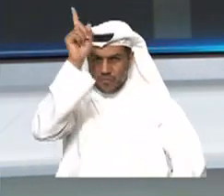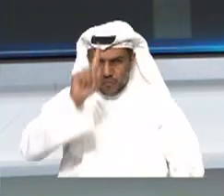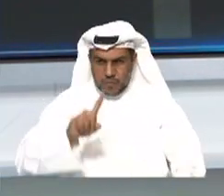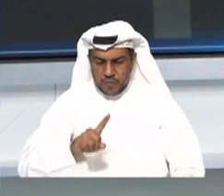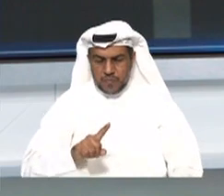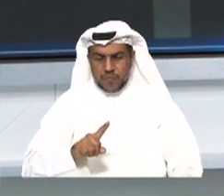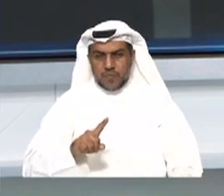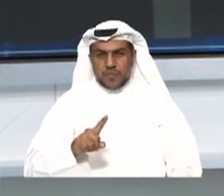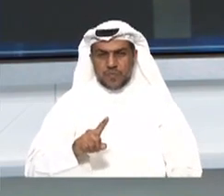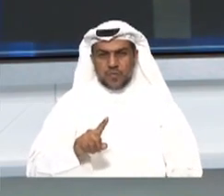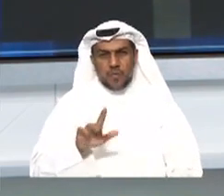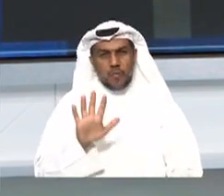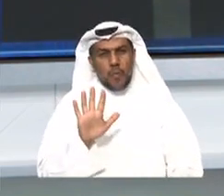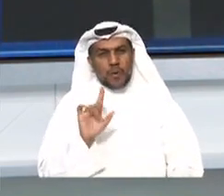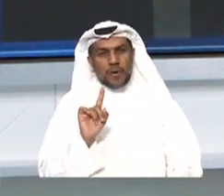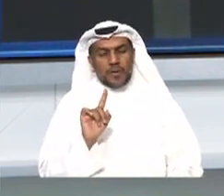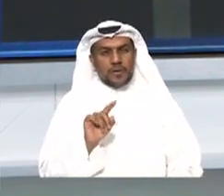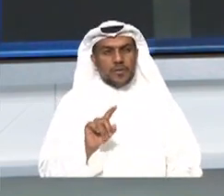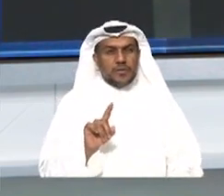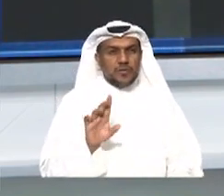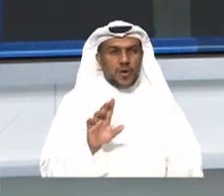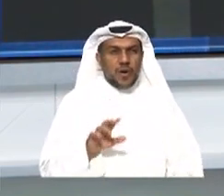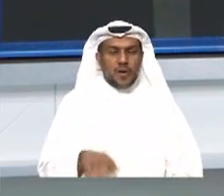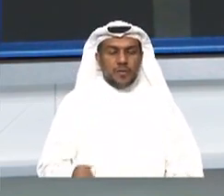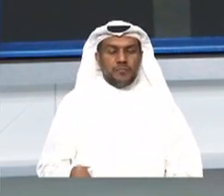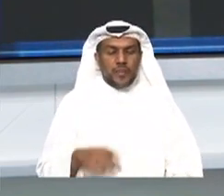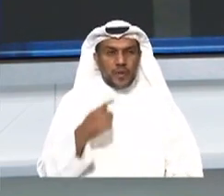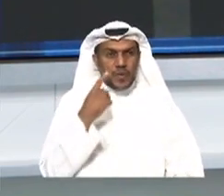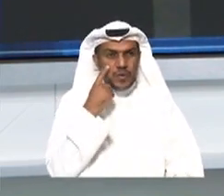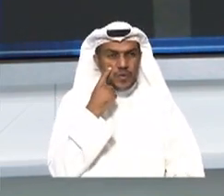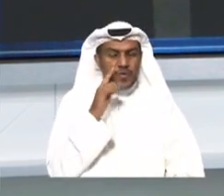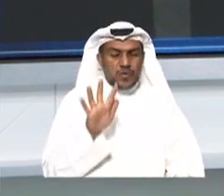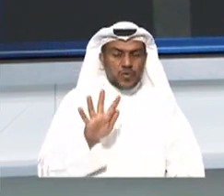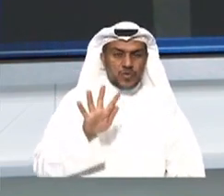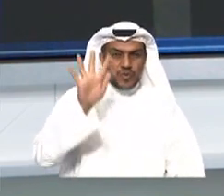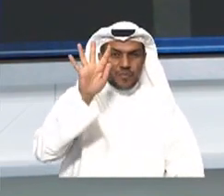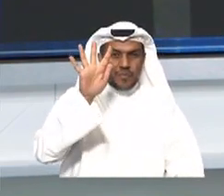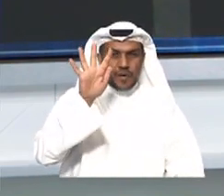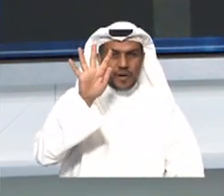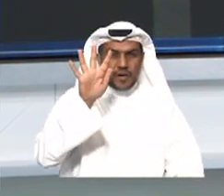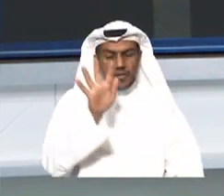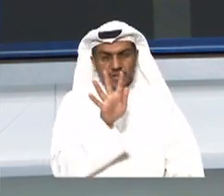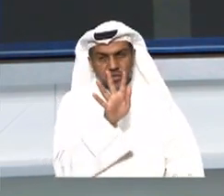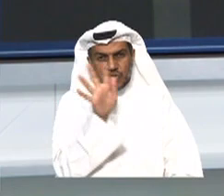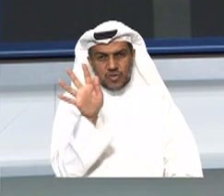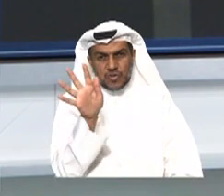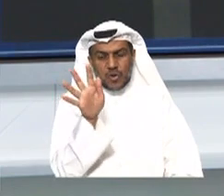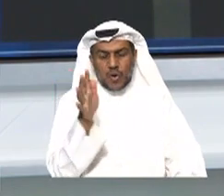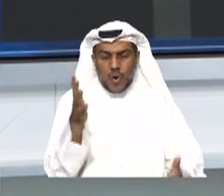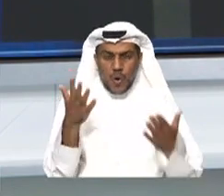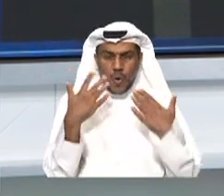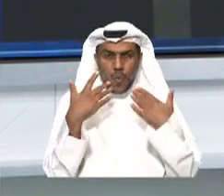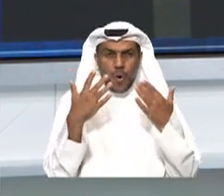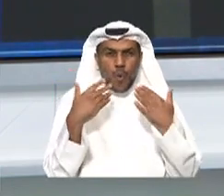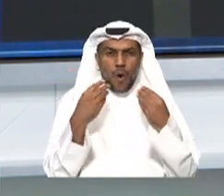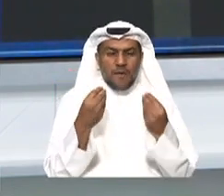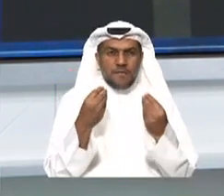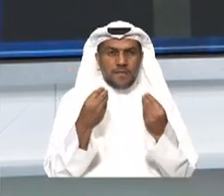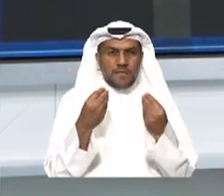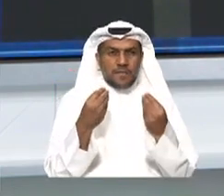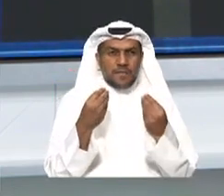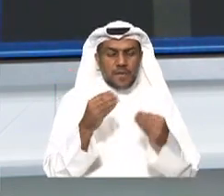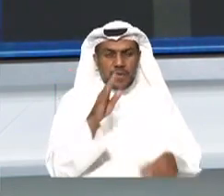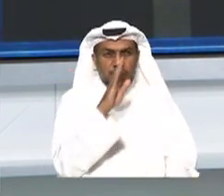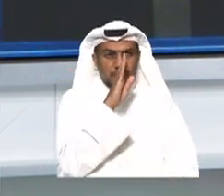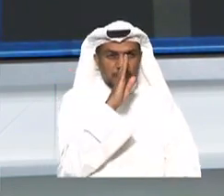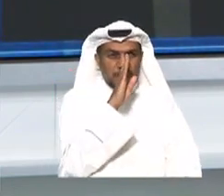بعض المناطق. الهواء الشمالي الغربي إلى راح يكون شمالي شرقي إلى متقلب الاتجاه خفيف إلى معتدل السرعة في يوم